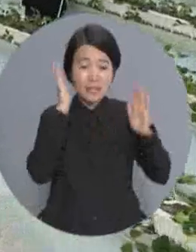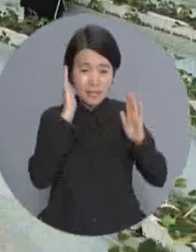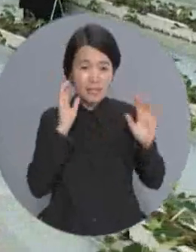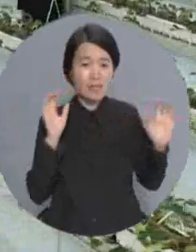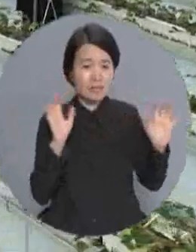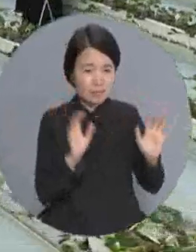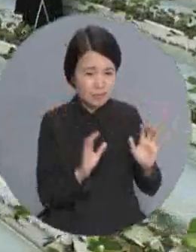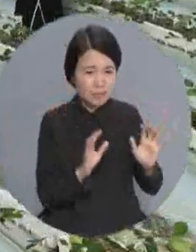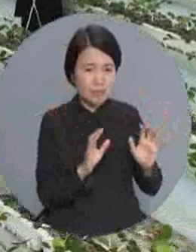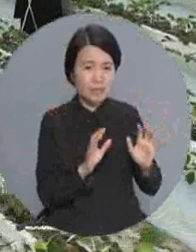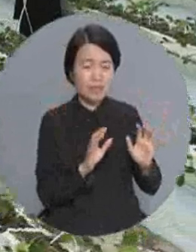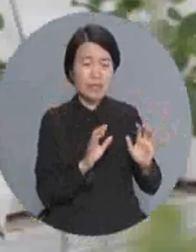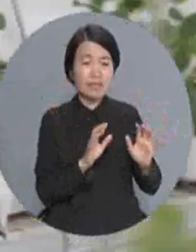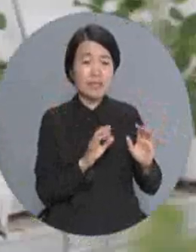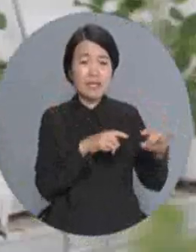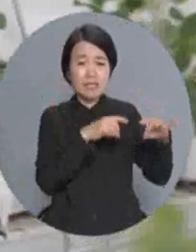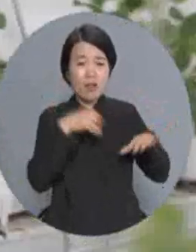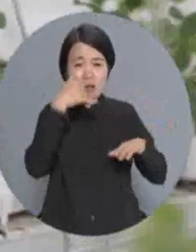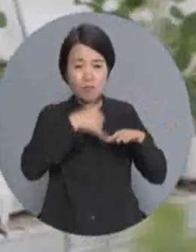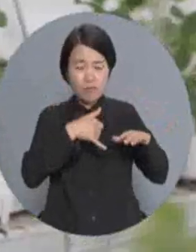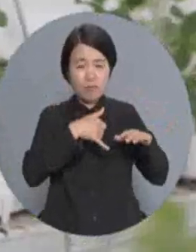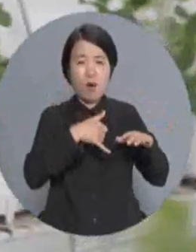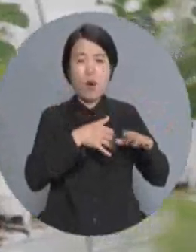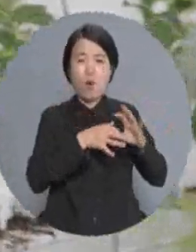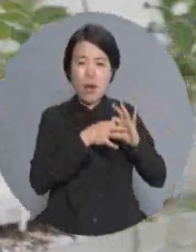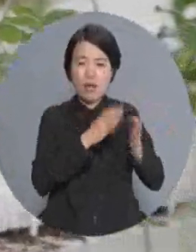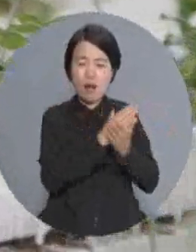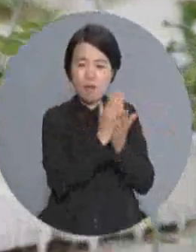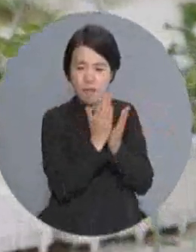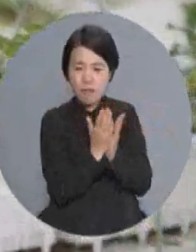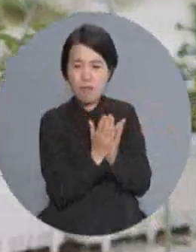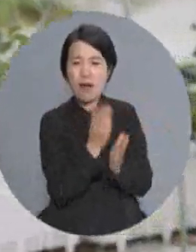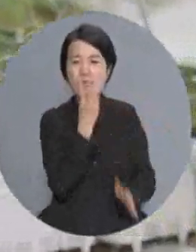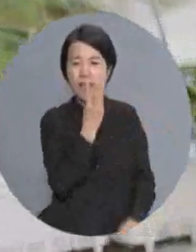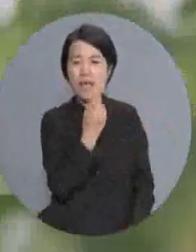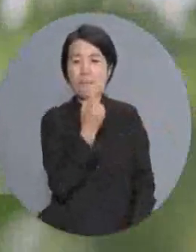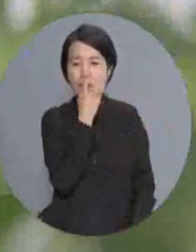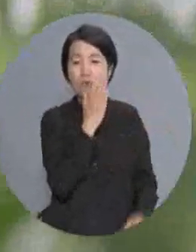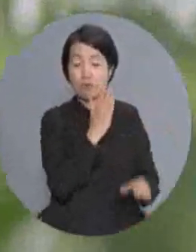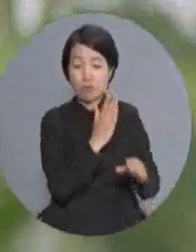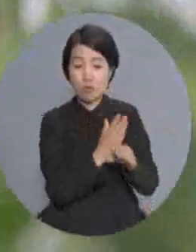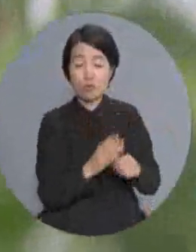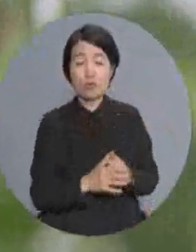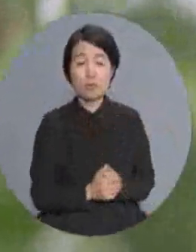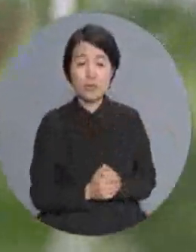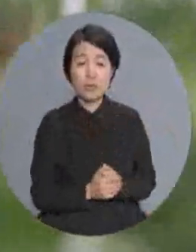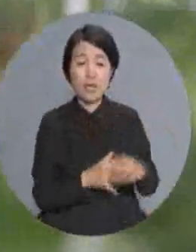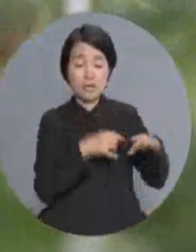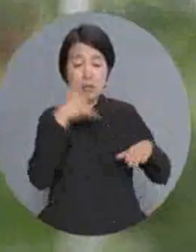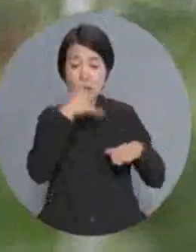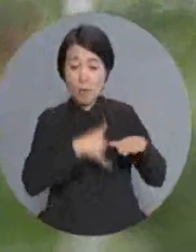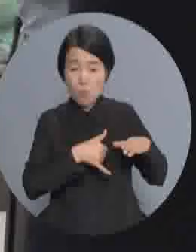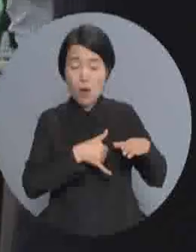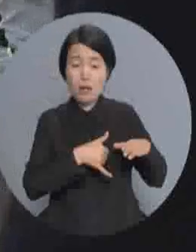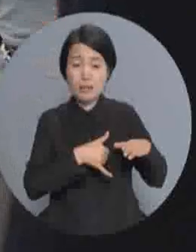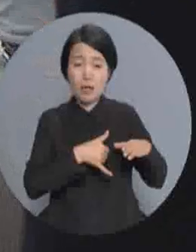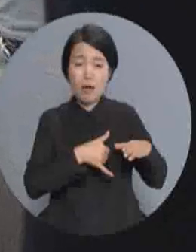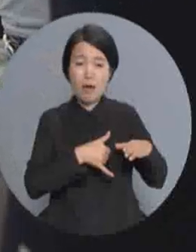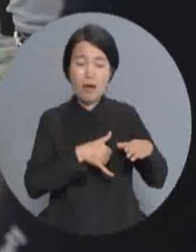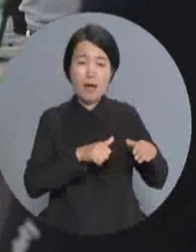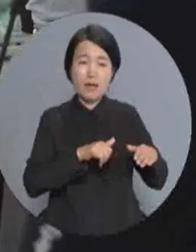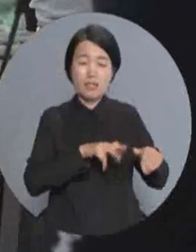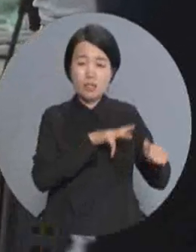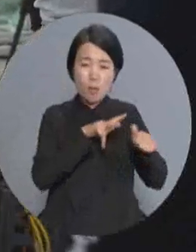스마트팜 시설과 운영 등 전공 교과 세 과목을 수강하고 있습니다. 특히 스마트팜에서 수집된